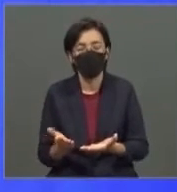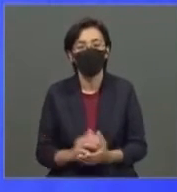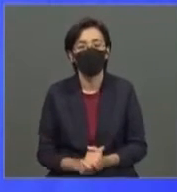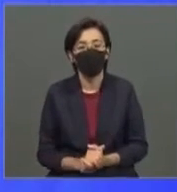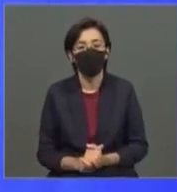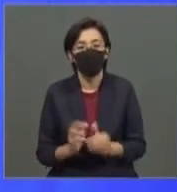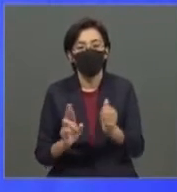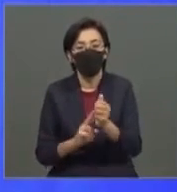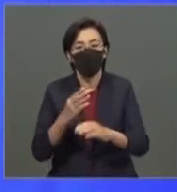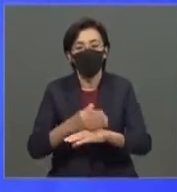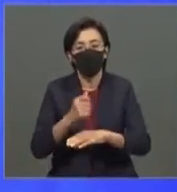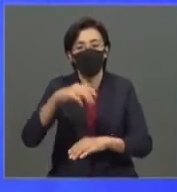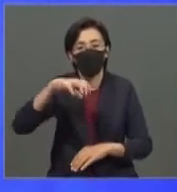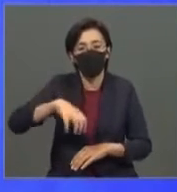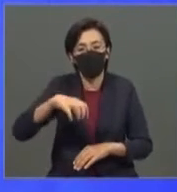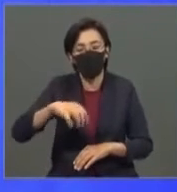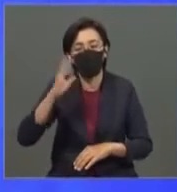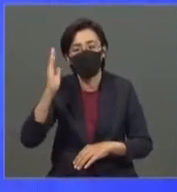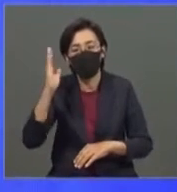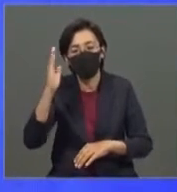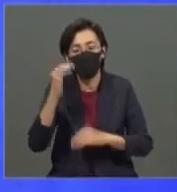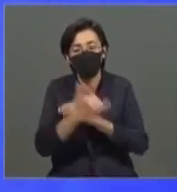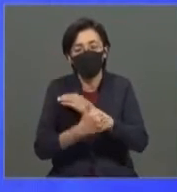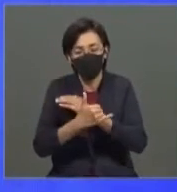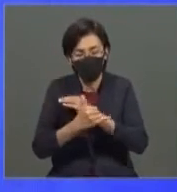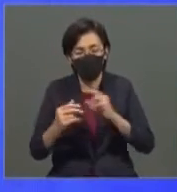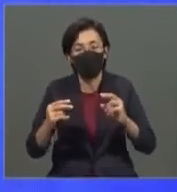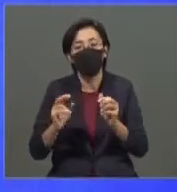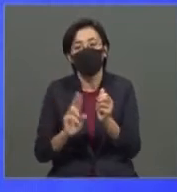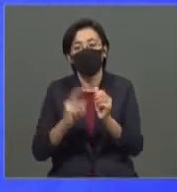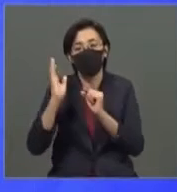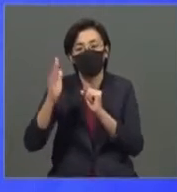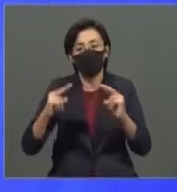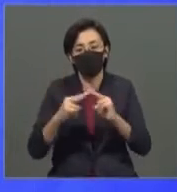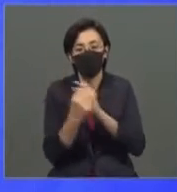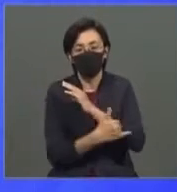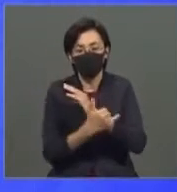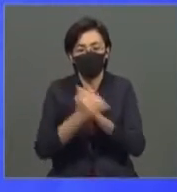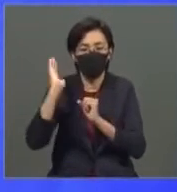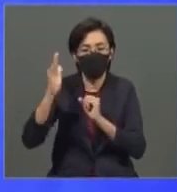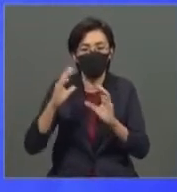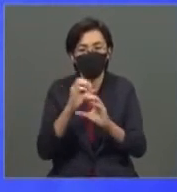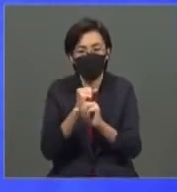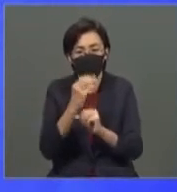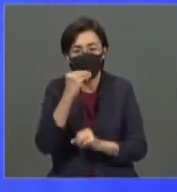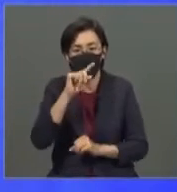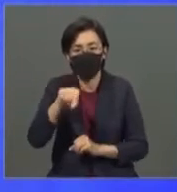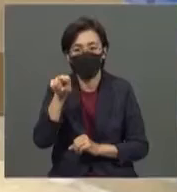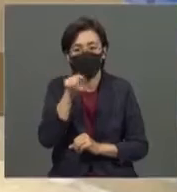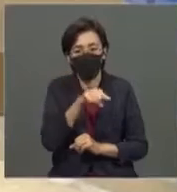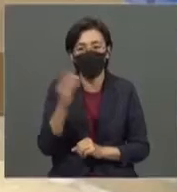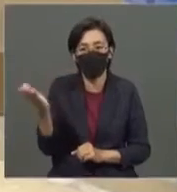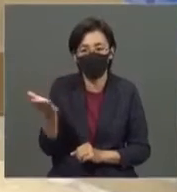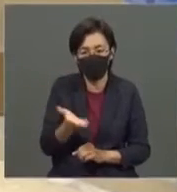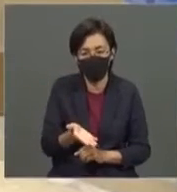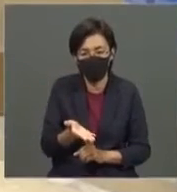นพคุณรองอธิบดีกรมสารนิเทศและรองโฆษกกระทรวงการต่างประเทศสรุปประเด็นการแถลงวันนี้ในภาษาอังกฤ